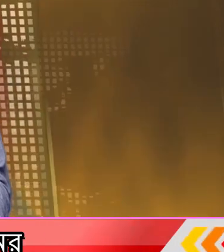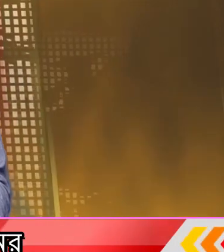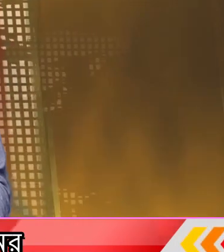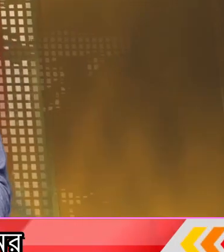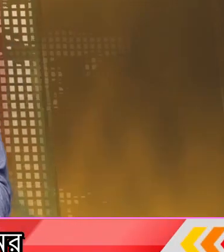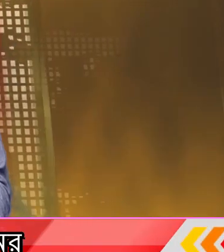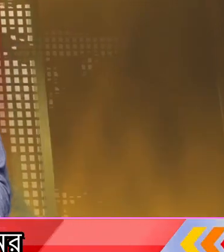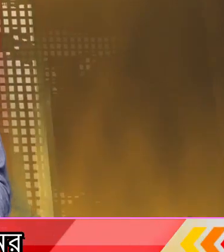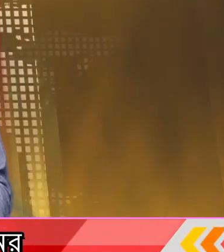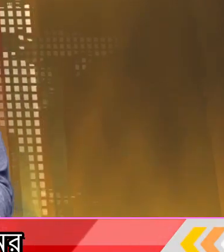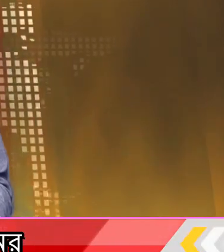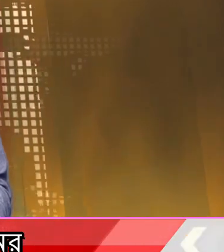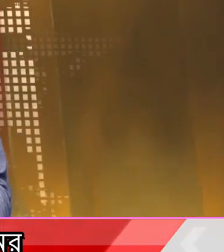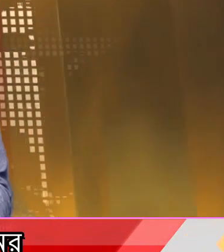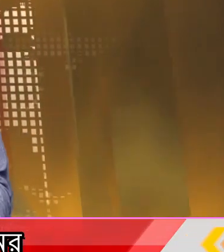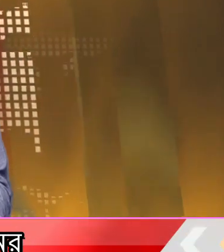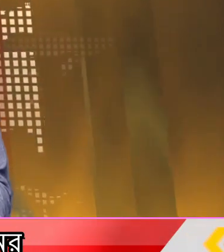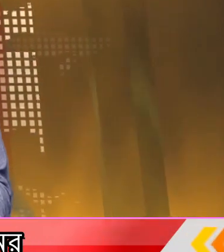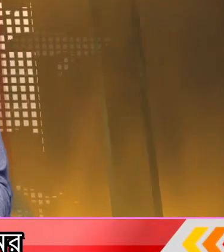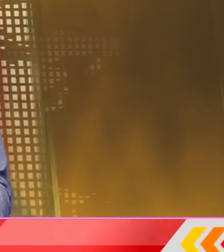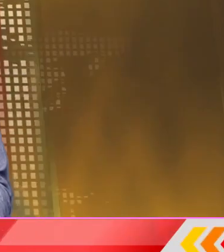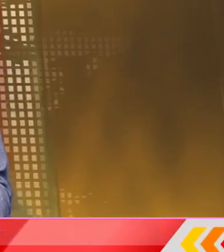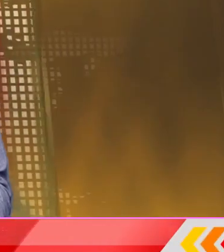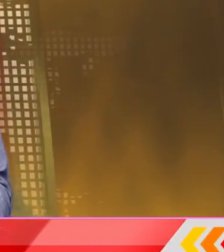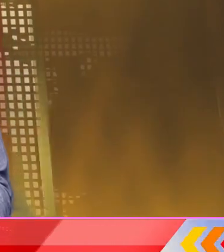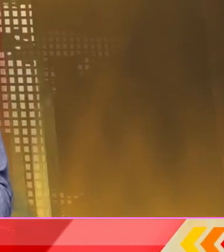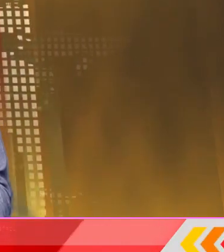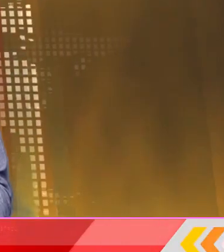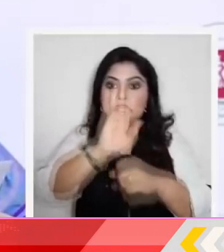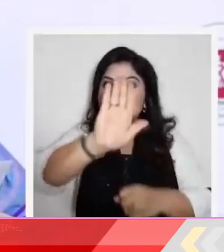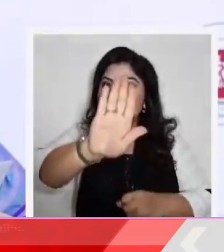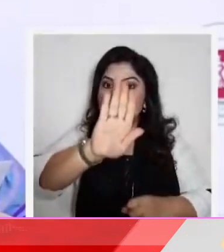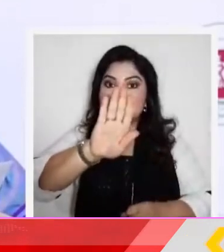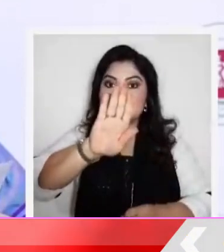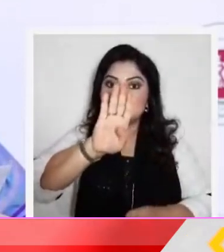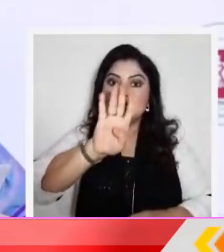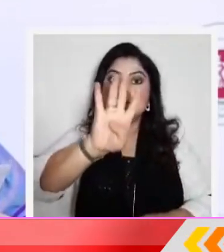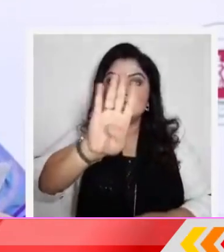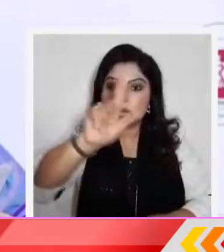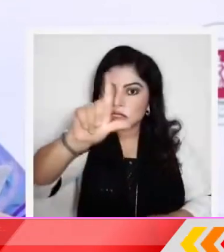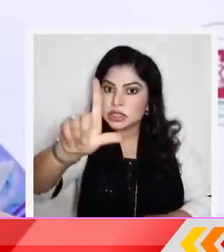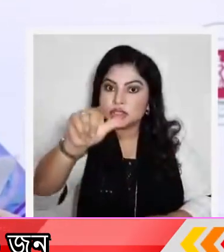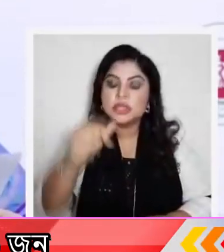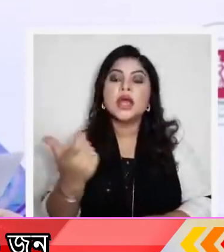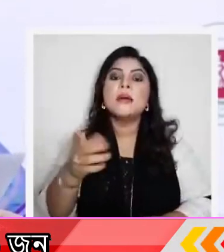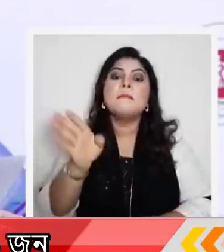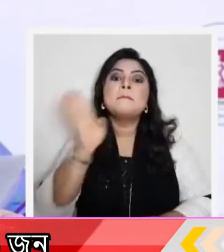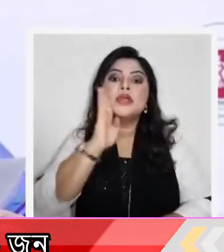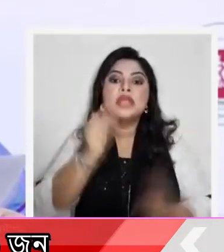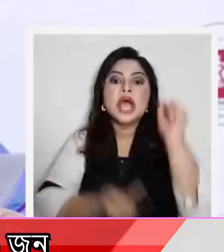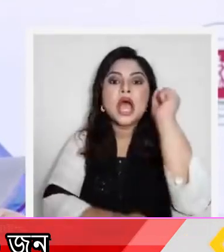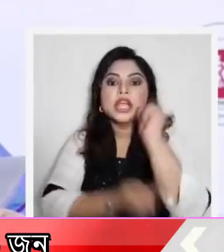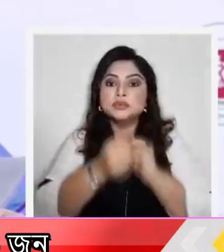আরো 37 জনের মৃত্যু। বাংলাদেশে গত 24 ঘন্টায় করোনা ভাইরাসে আক্রান্ত আরো 37 জনের মৃত্যু হয়েছে। এ নিয়ে মোট মৃত্যু